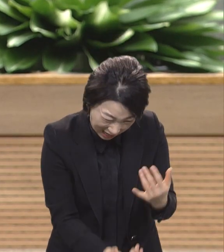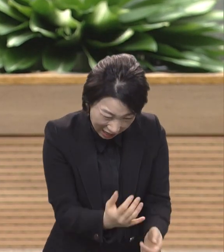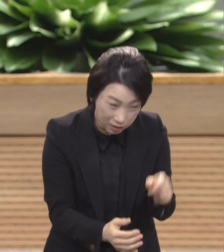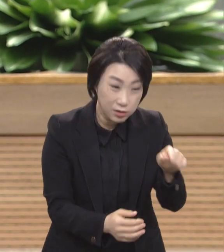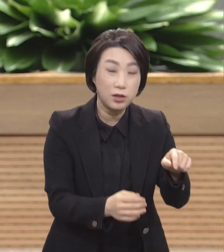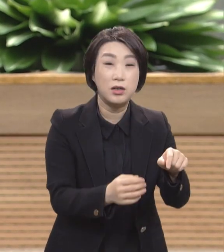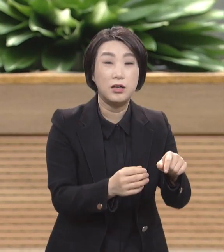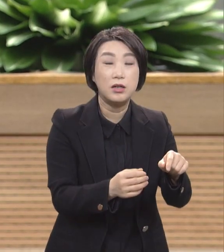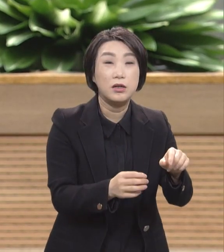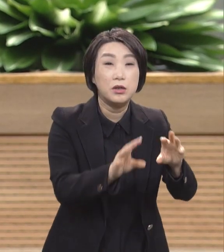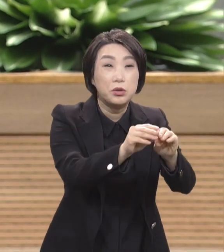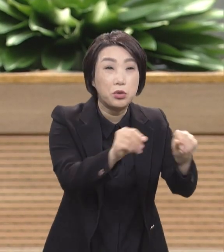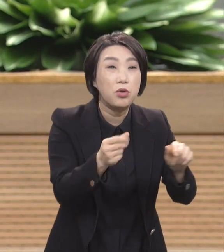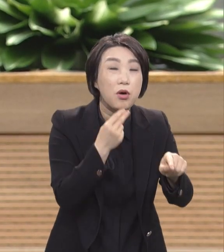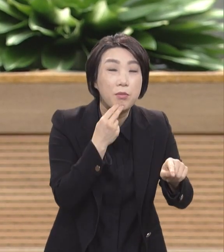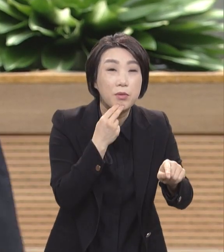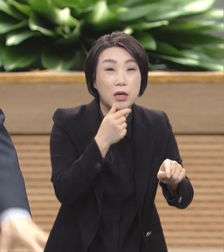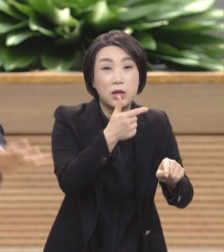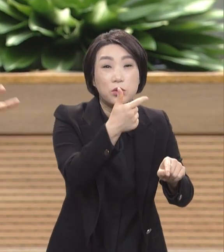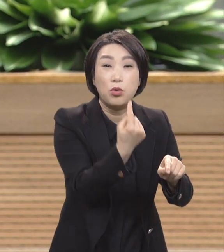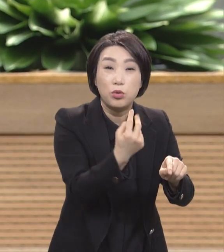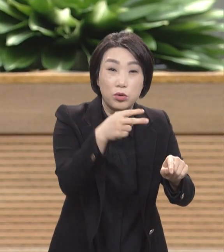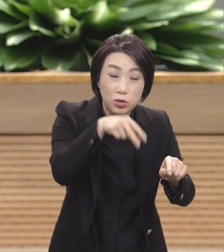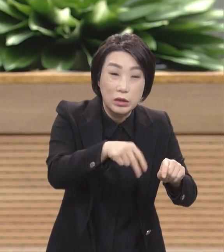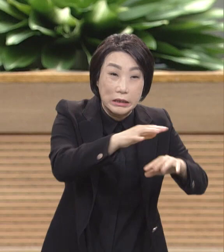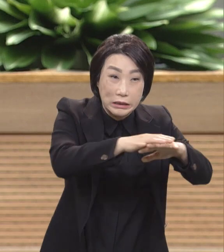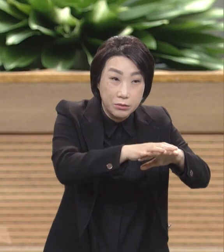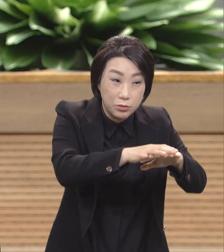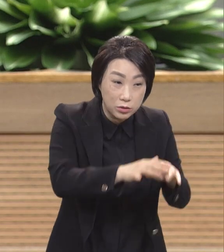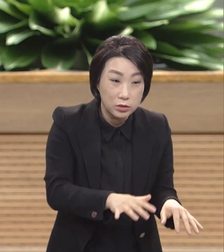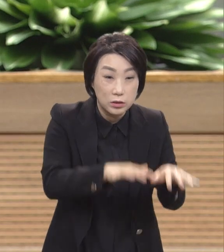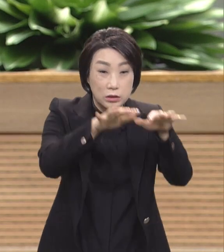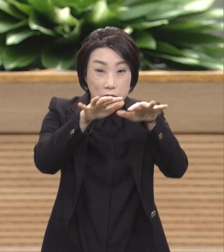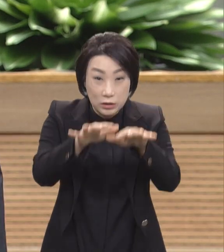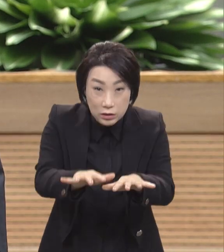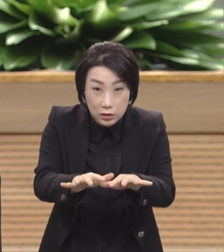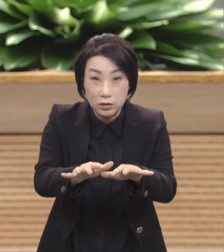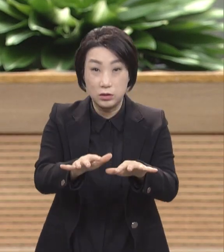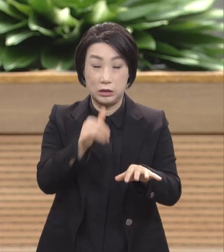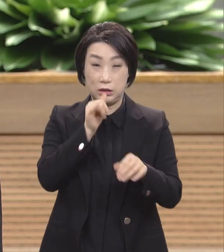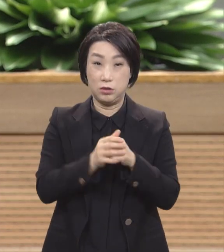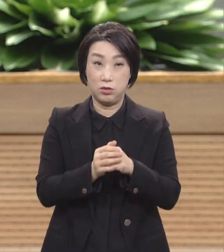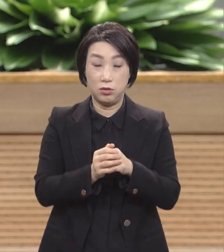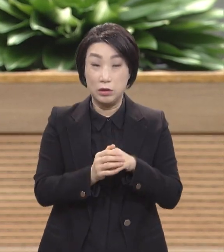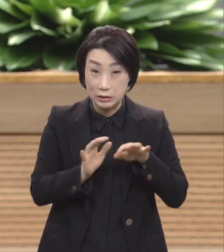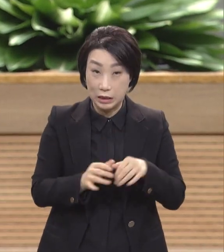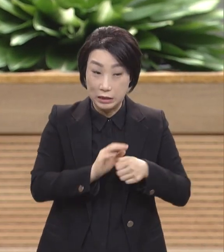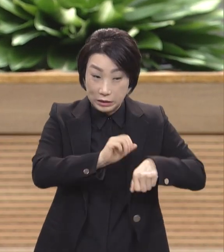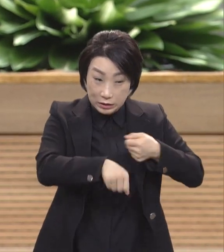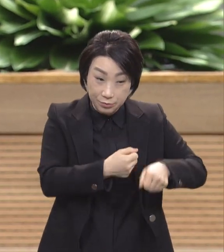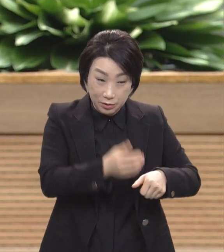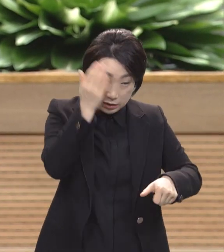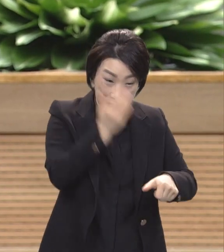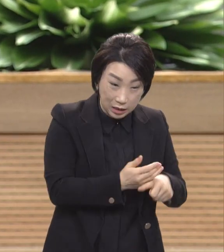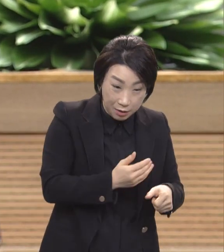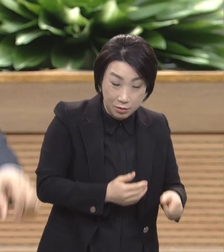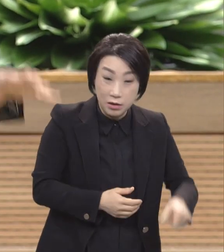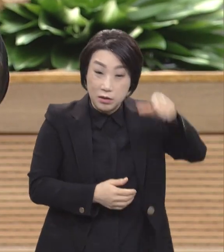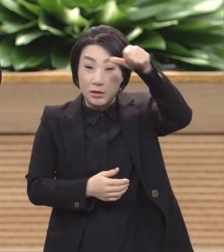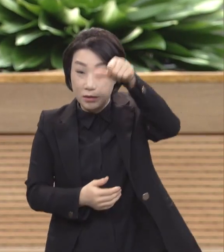예, 놋 그물을 갖다 놓고 짐승을 거기다